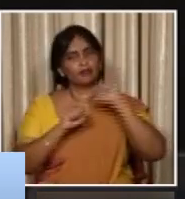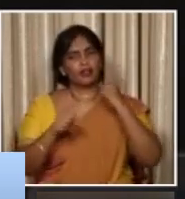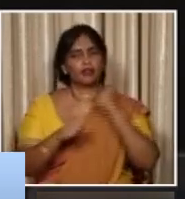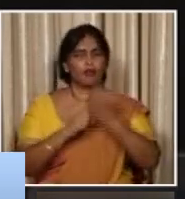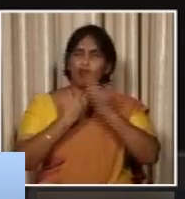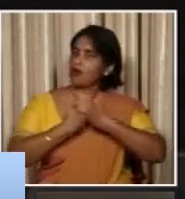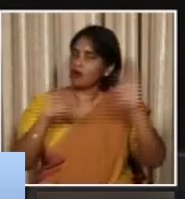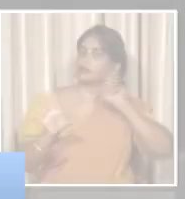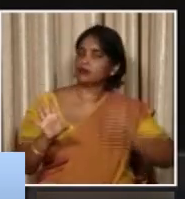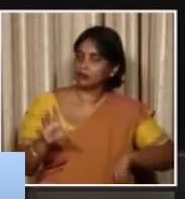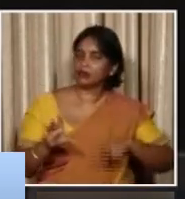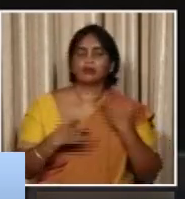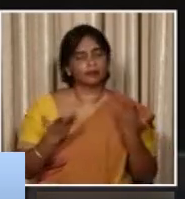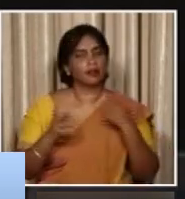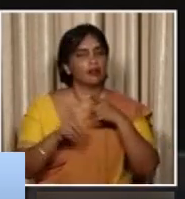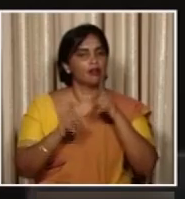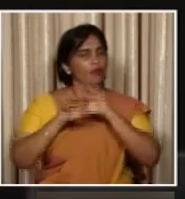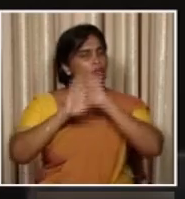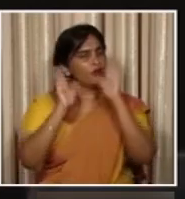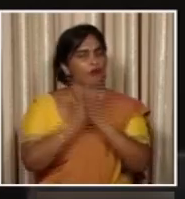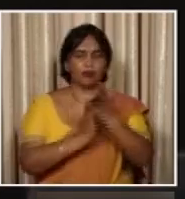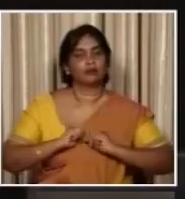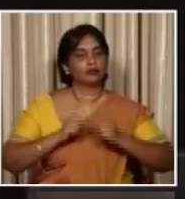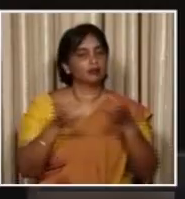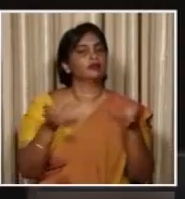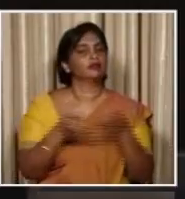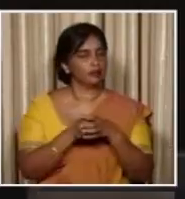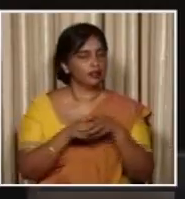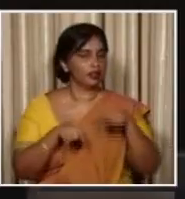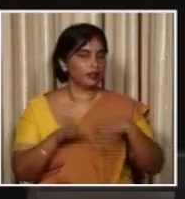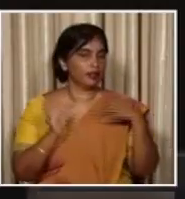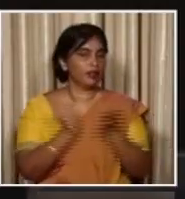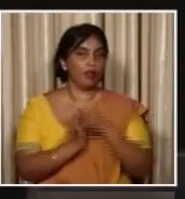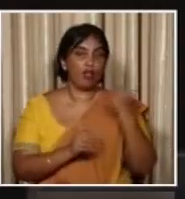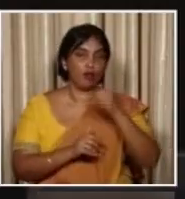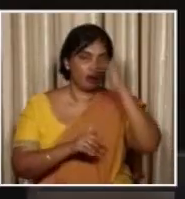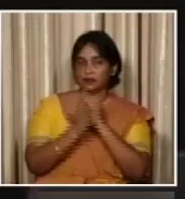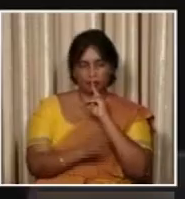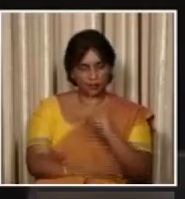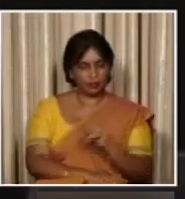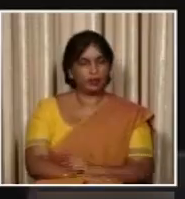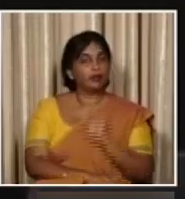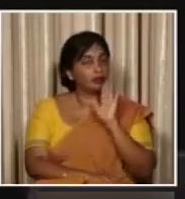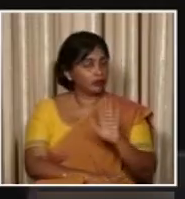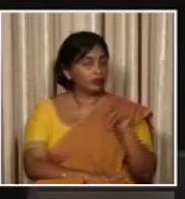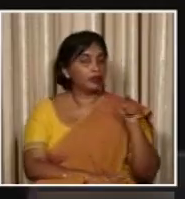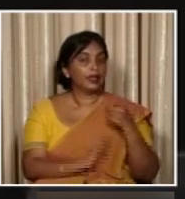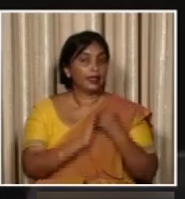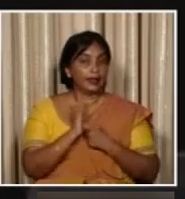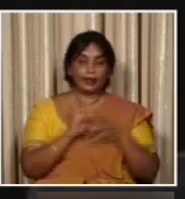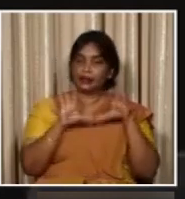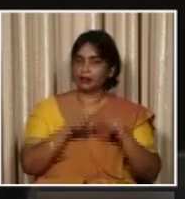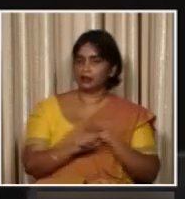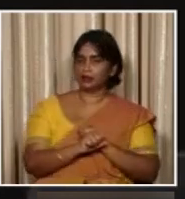විසිරුවා හැරීමෙන්, ඉල්ලා අස්වීමෙන්. මෙන්න මේ ඔක්කොම කලවෙමේ වෙච්ච වෙලාවක තමයි අද එකතු වෙලා අලුත් නායකයෙක් ඉස්සරහට යන්නේ. අපි නීති ආධිපත්‍ය නැහැ